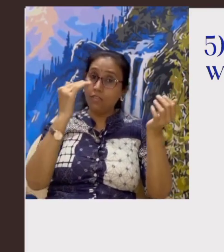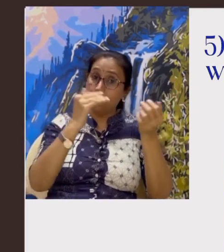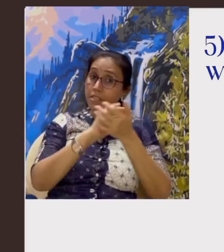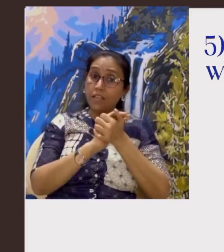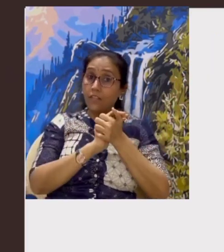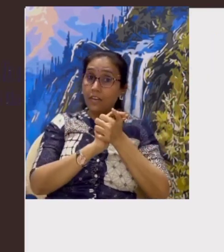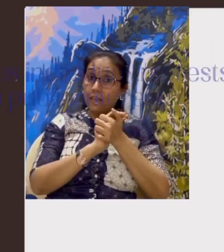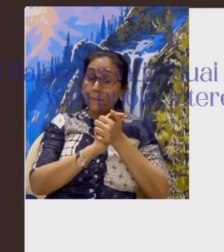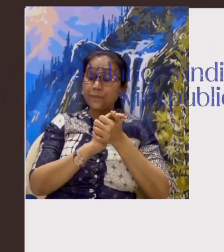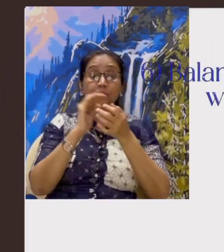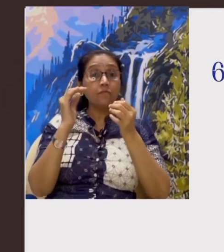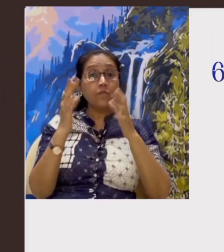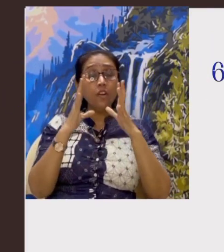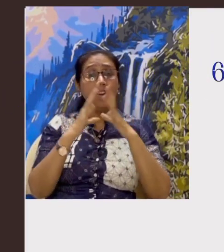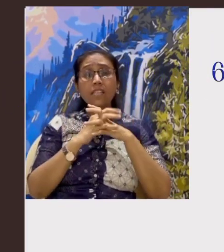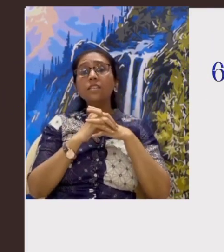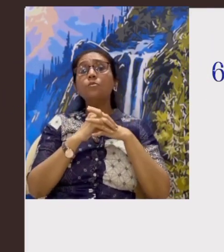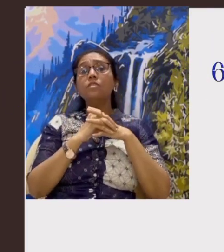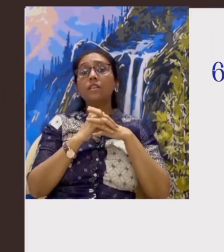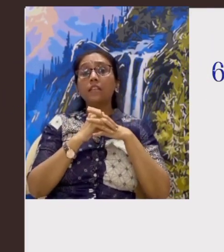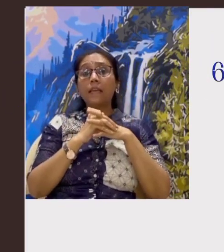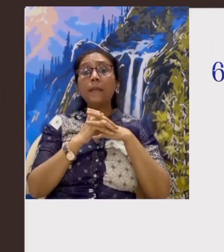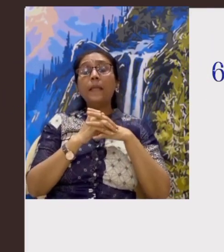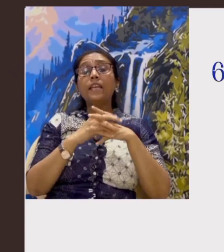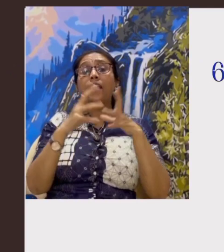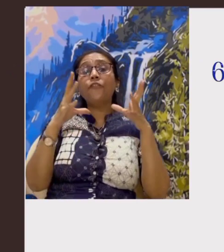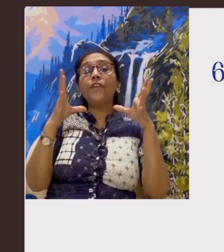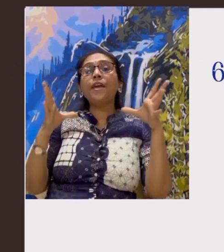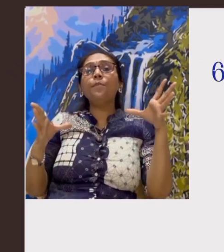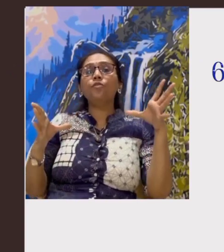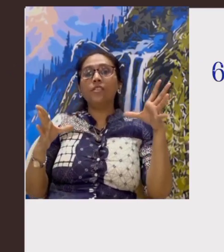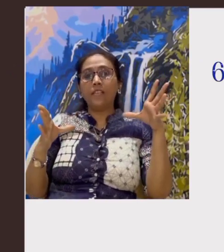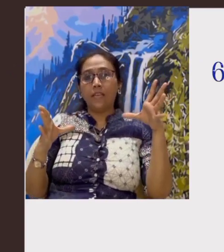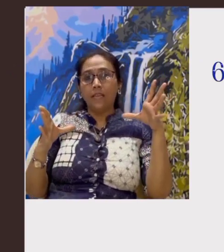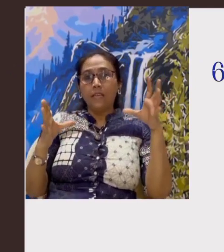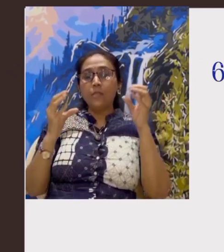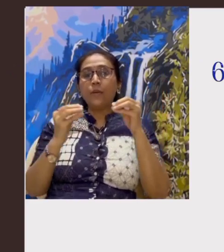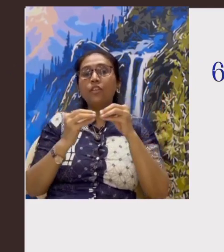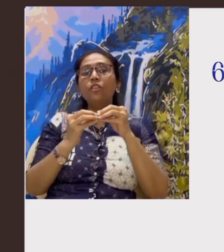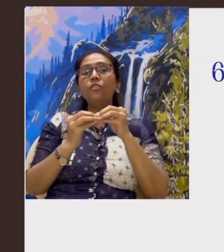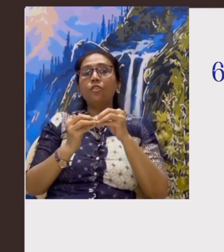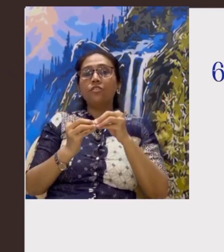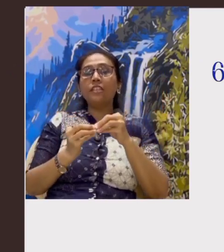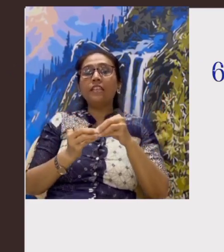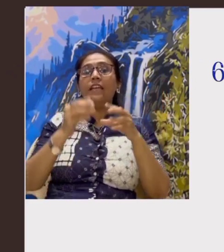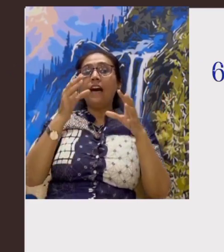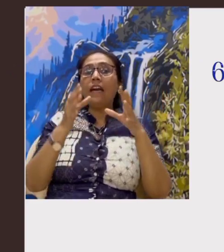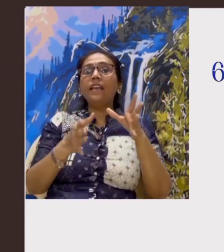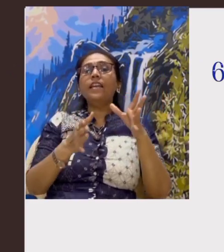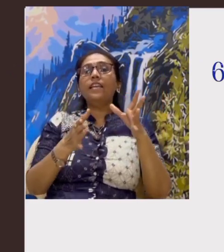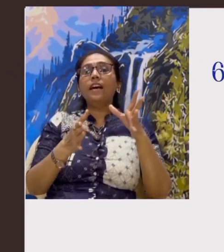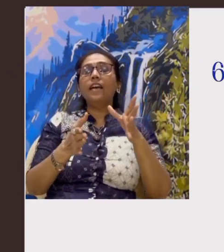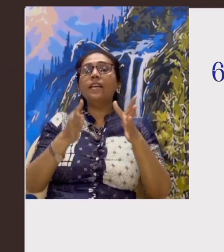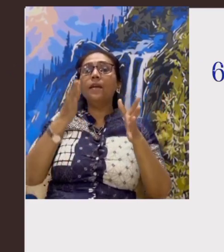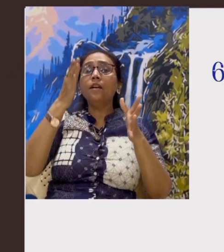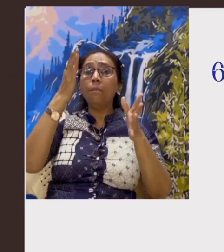तो ये भी सिग्निफिकेंट है। और लास्ट हम बोल सकते हैं कि एक फेयर प्रोसेस है। इस पर्टिकुलर डॉक्ट्रिन ने हाईलाइट